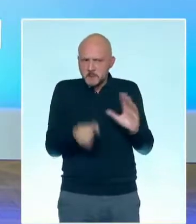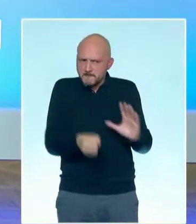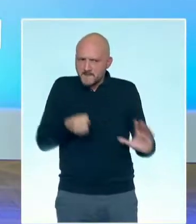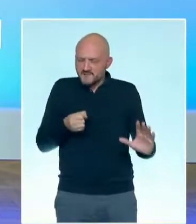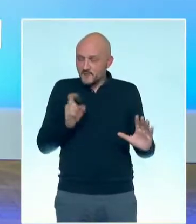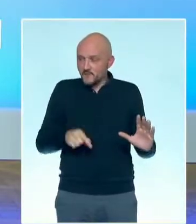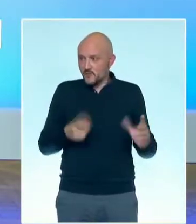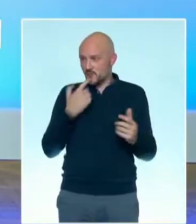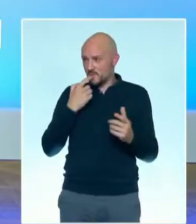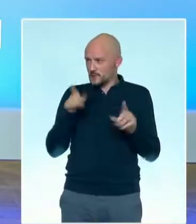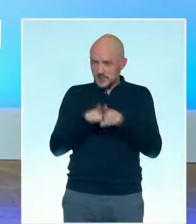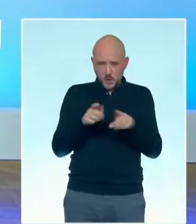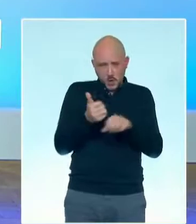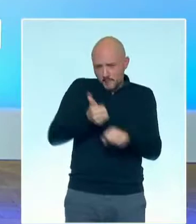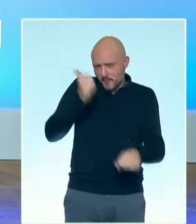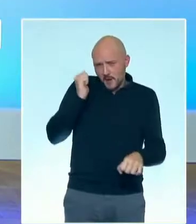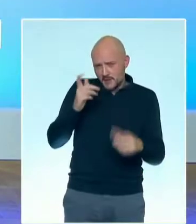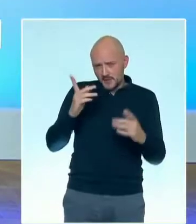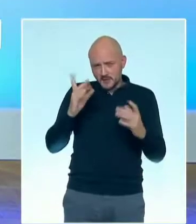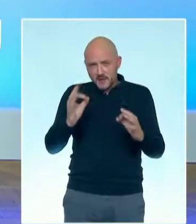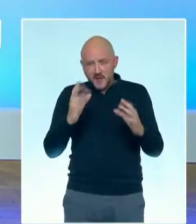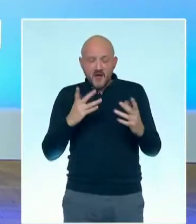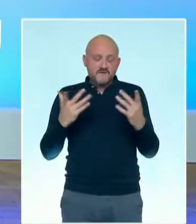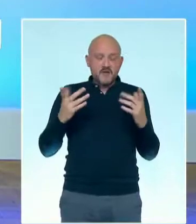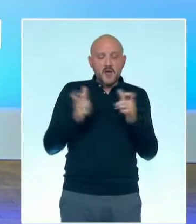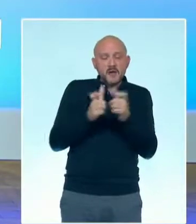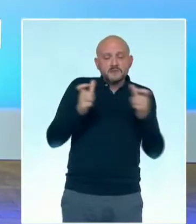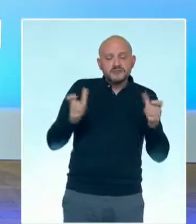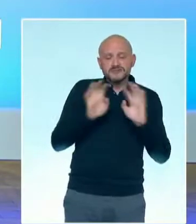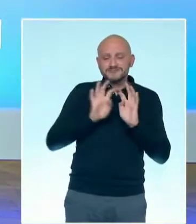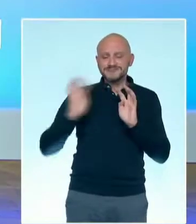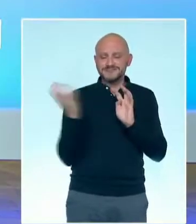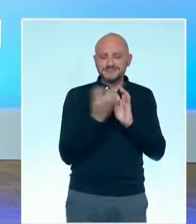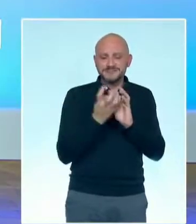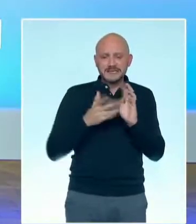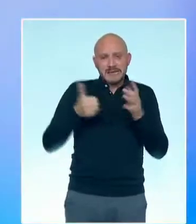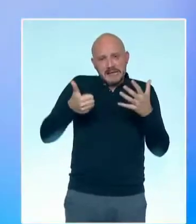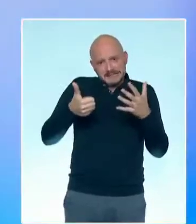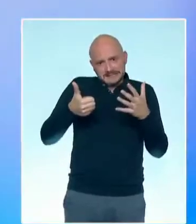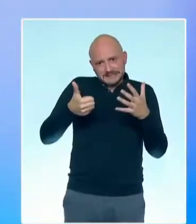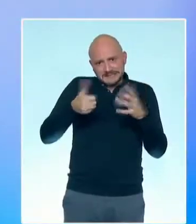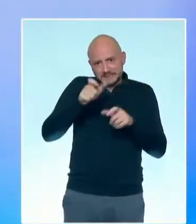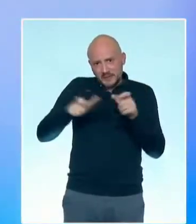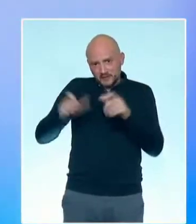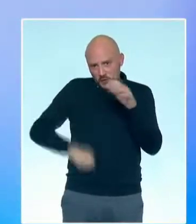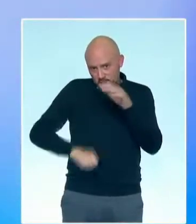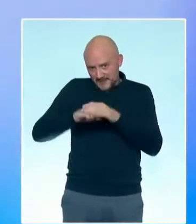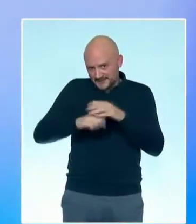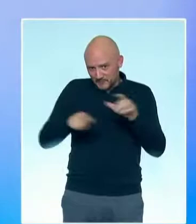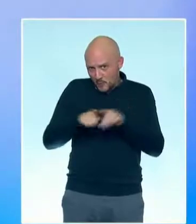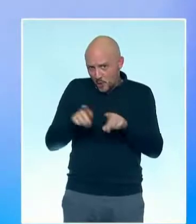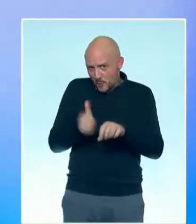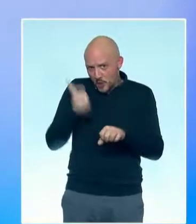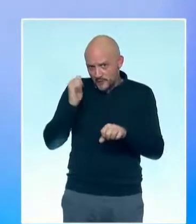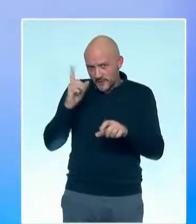recommandez, comme vous l'aviez fait l'an dernier, un dîner de Noël ou un dîner du réveillon à 6 personnes maximum? Merci beaucoup.